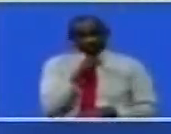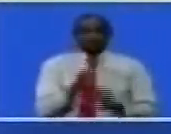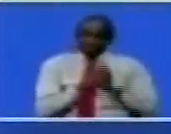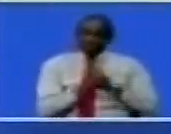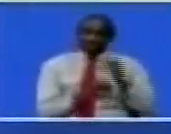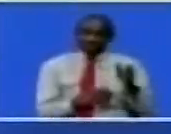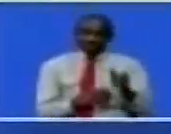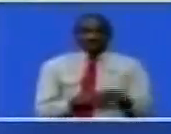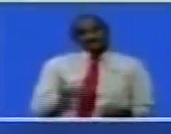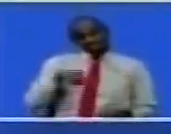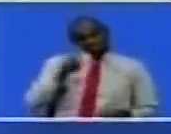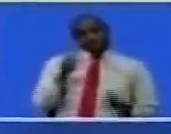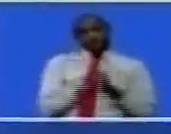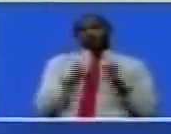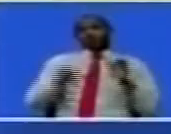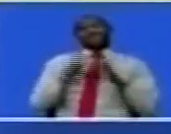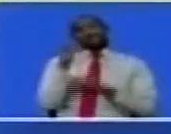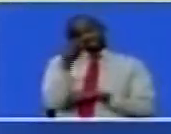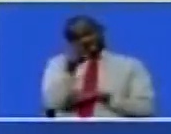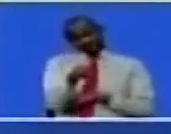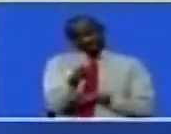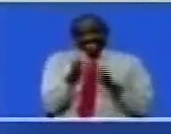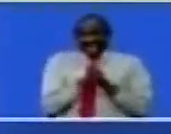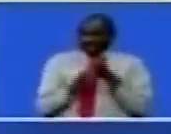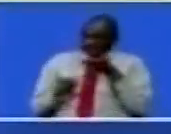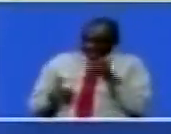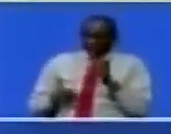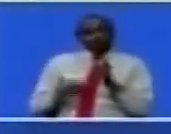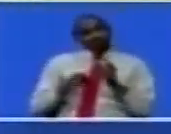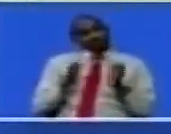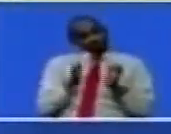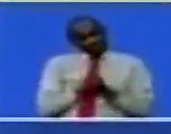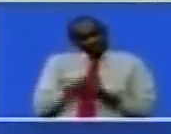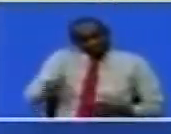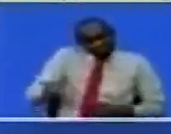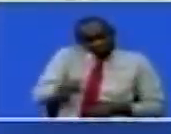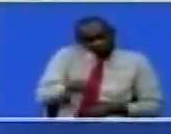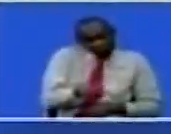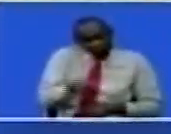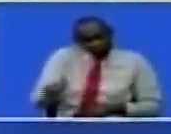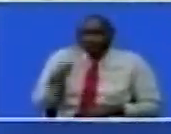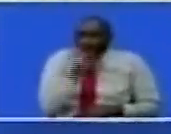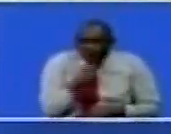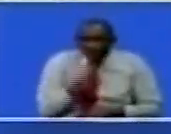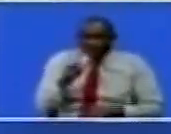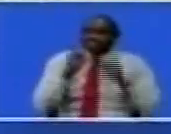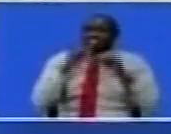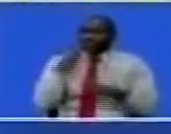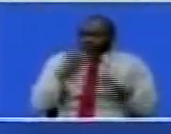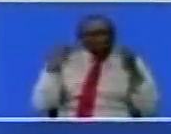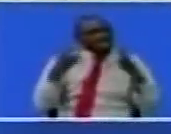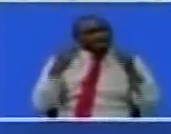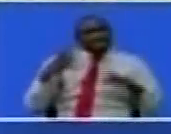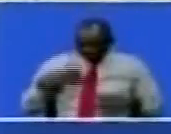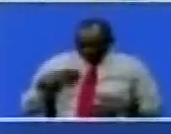Mbali na mwenda zake Wamalwa kijana, Okumu ambaye kwa sasa anasonga kwa hisani ya mkongojo, aliwafundisha vile vile watu wengi